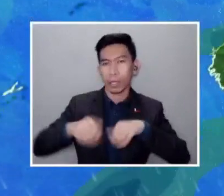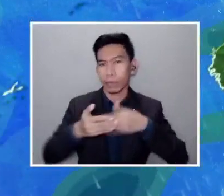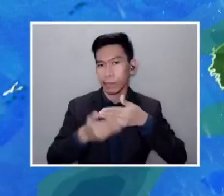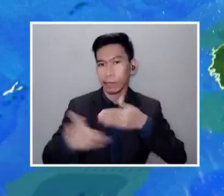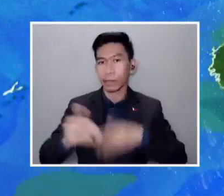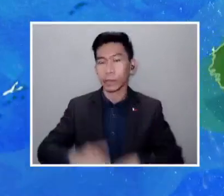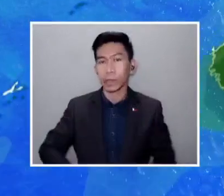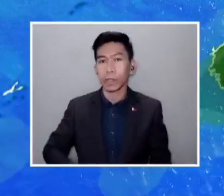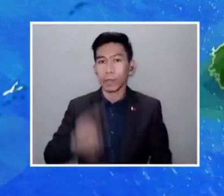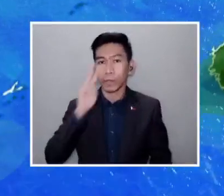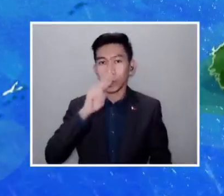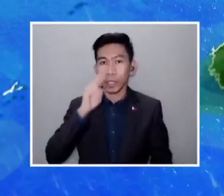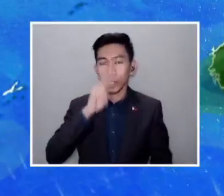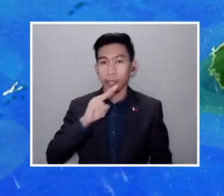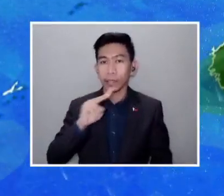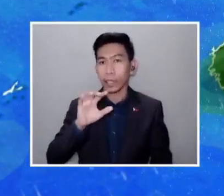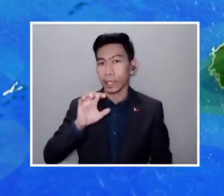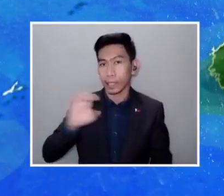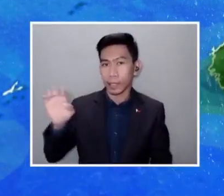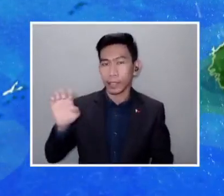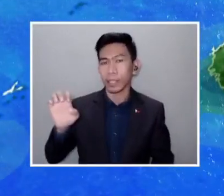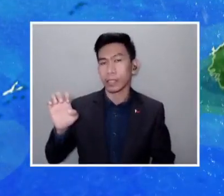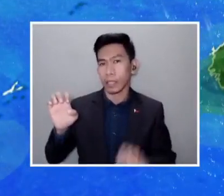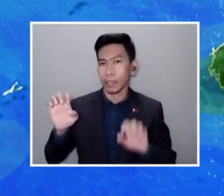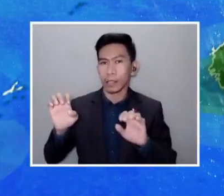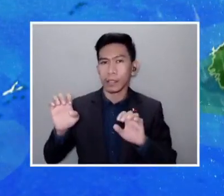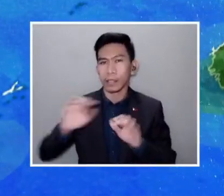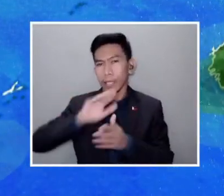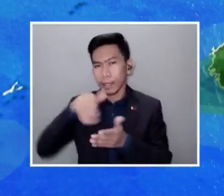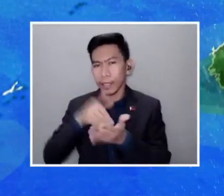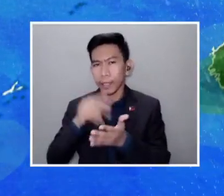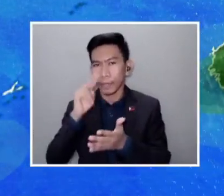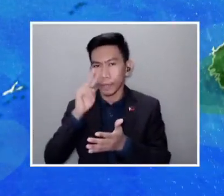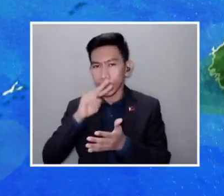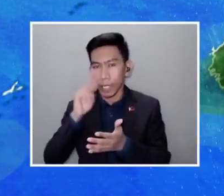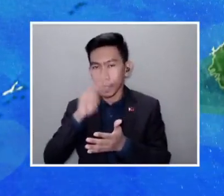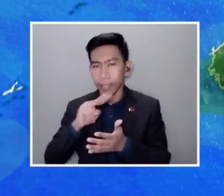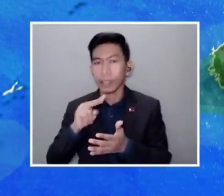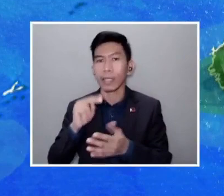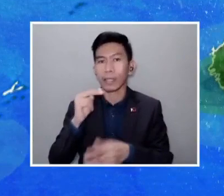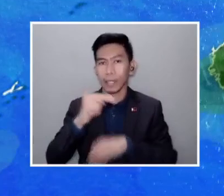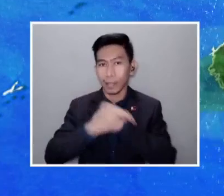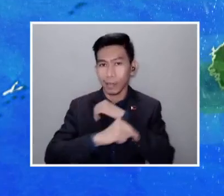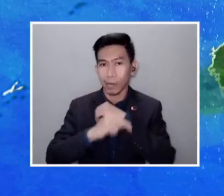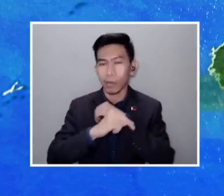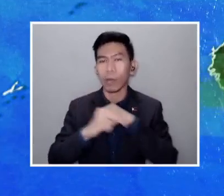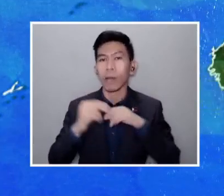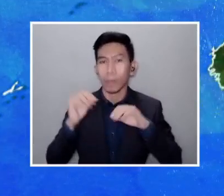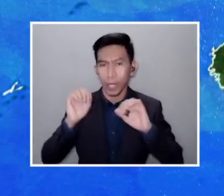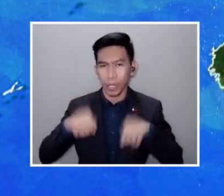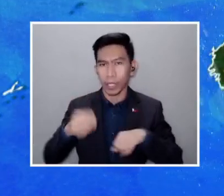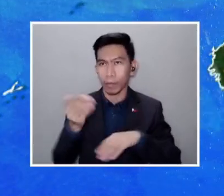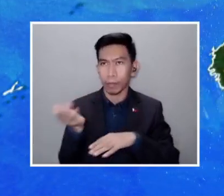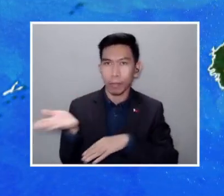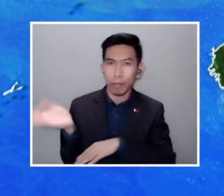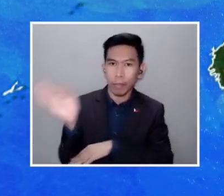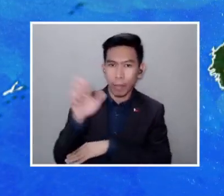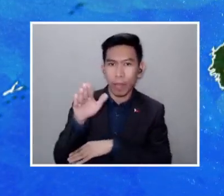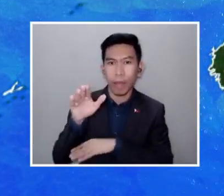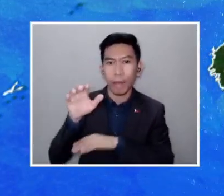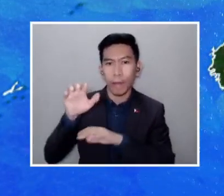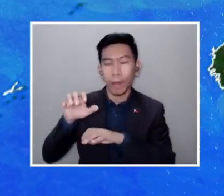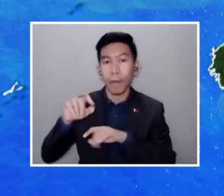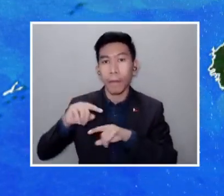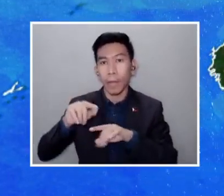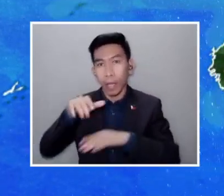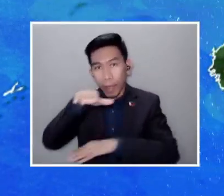Eastern Visayas, Central Visayas at Negros Occidental simula umaga hanggang tanghali. Pagsapit ng hapon, mababawasan ang mga